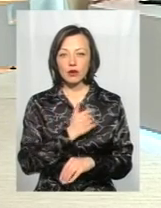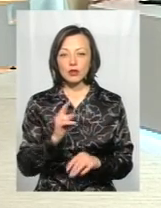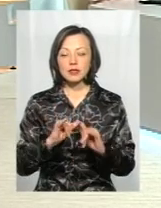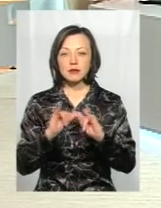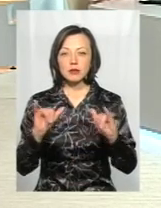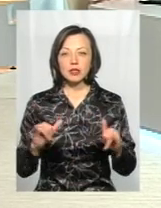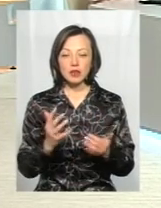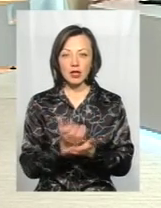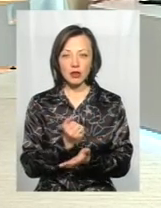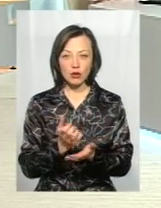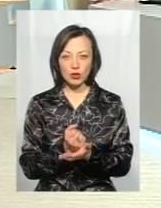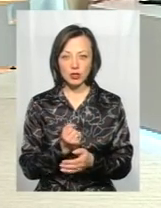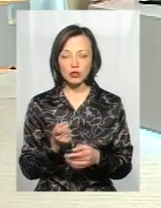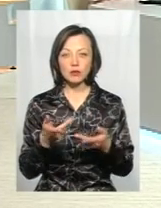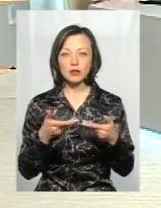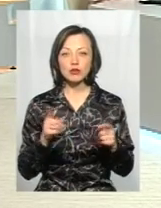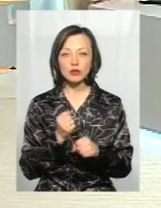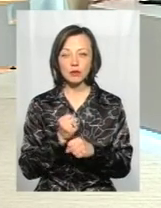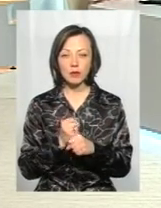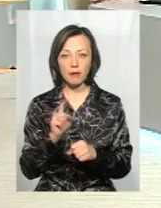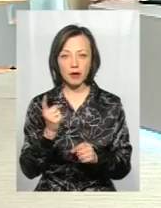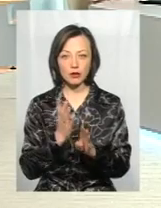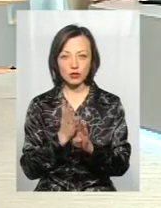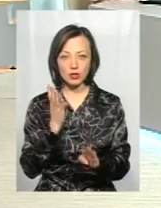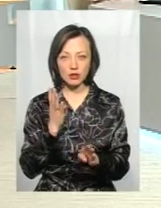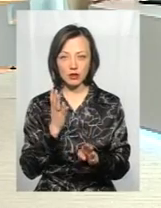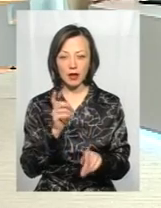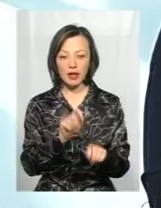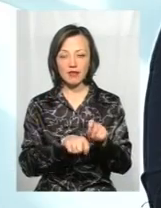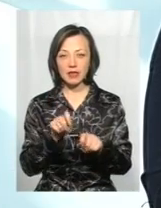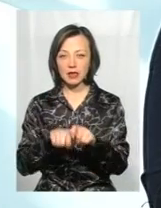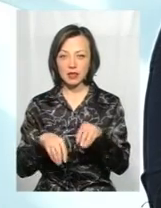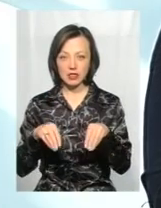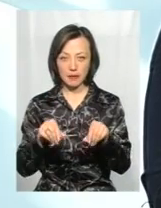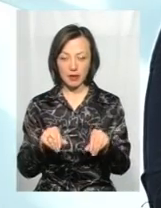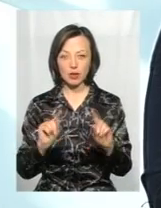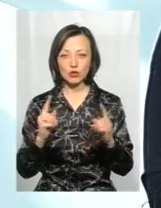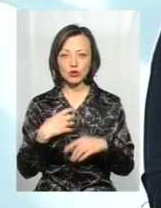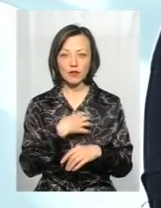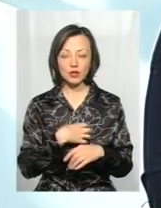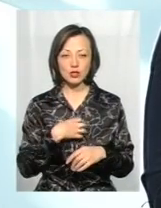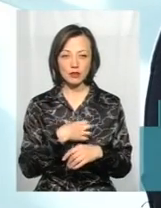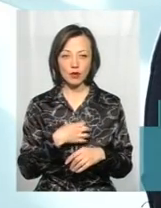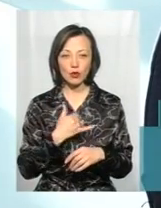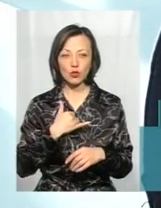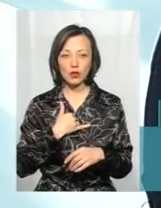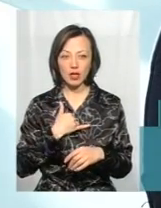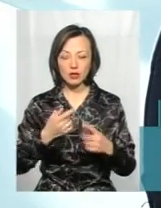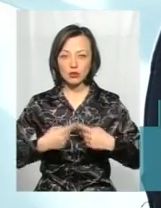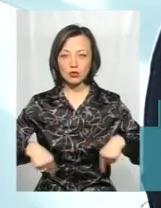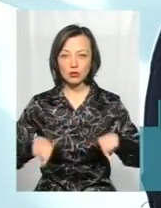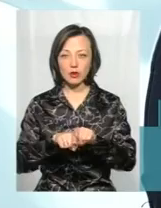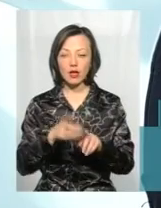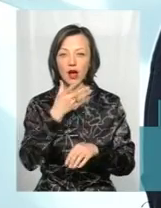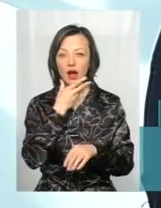збільшується власне надходження. Ми що зробили? Ми в першу чергу все провели інвентаризацію земель. Це дуже важливо, тому що в нас зона, у нас дуже гарні